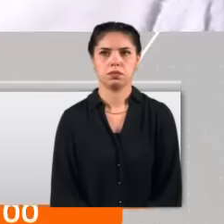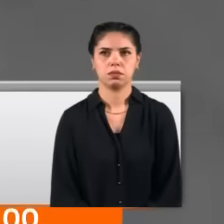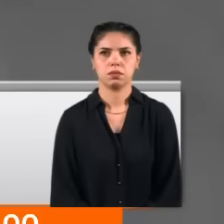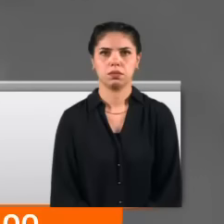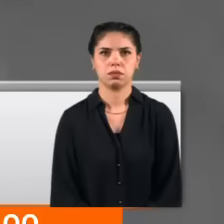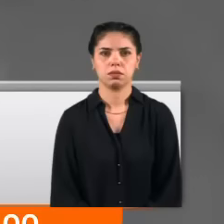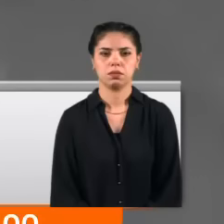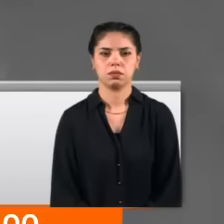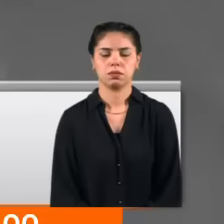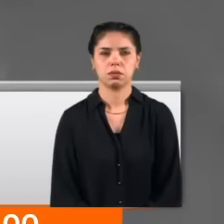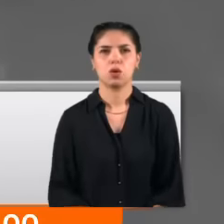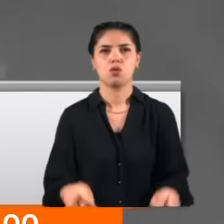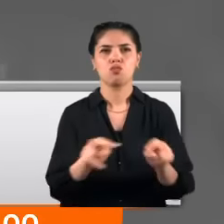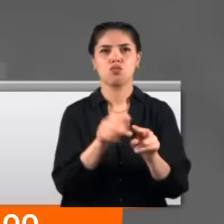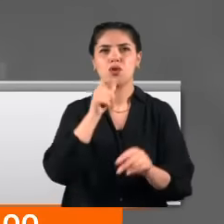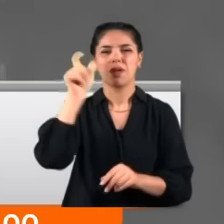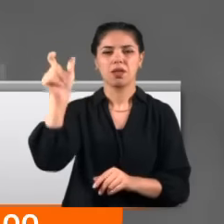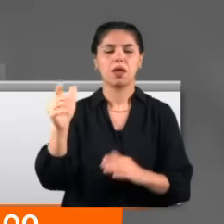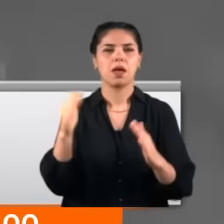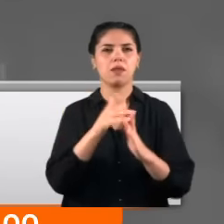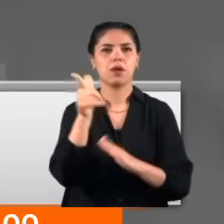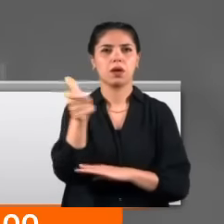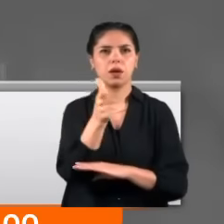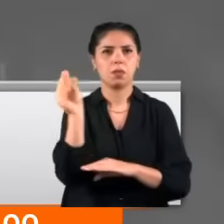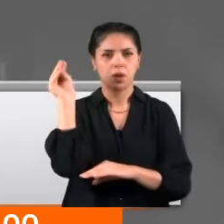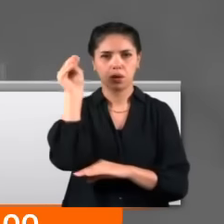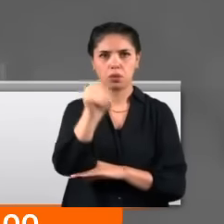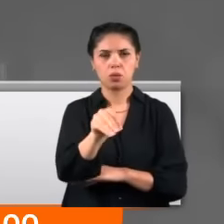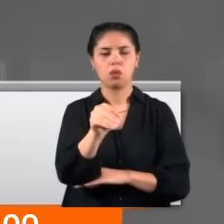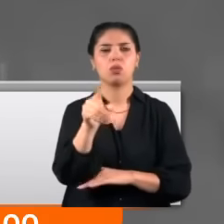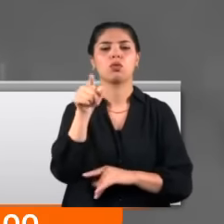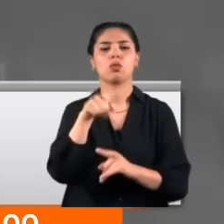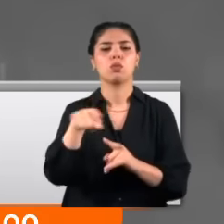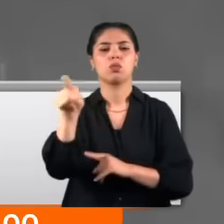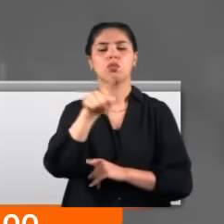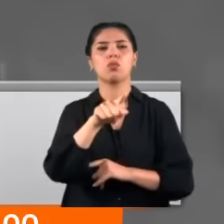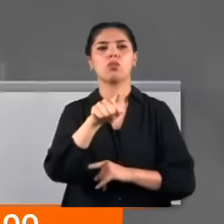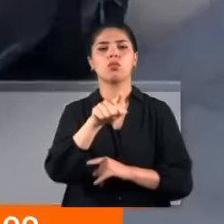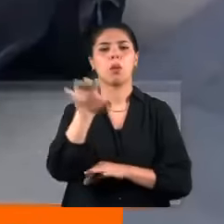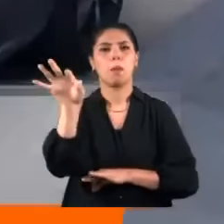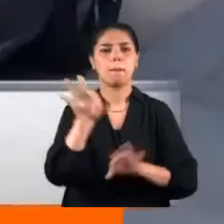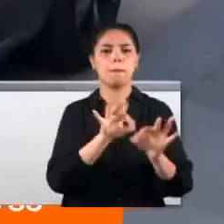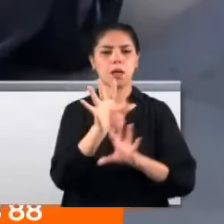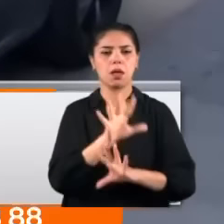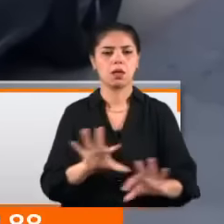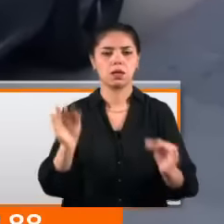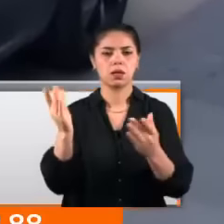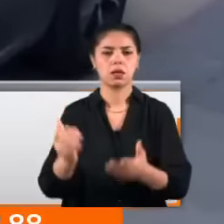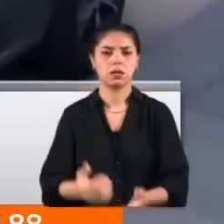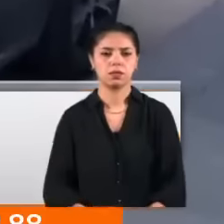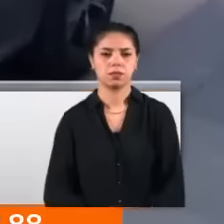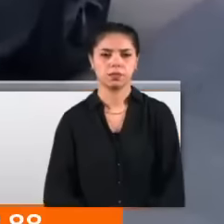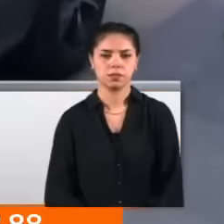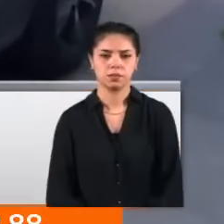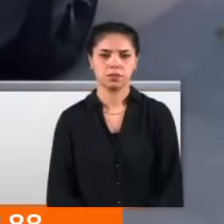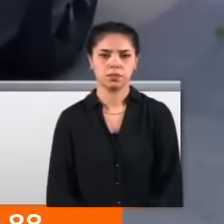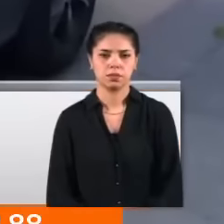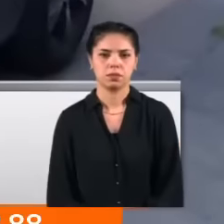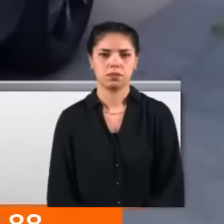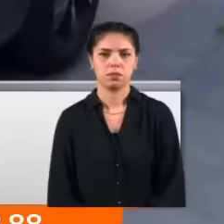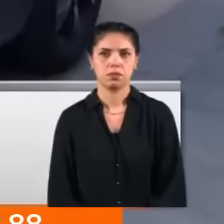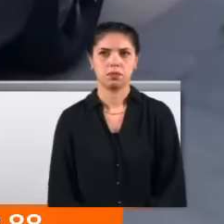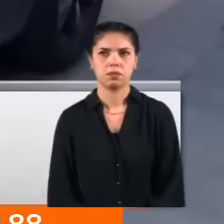ettim. Murat Karagöz evine kamera taktırdığını kimseye söylememişti. Planı tıkır tıkır işledi. Annene ne zaman gidiyorsun? Tatile ne